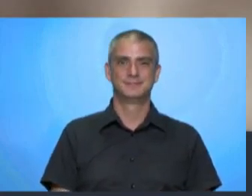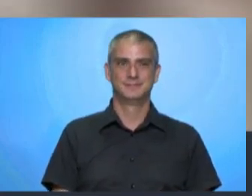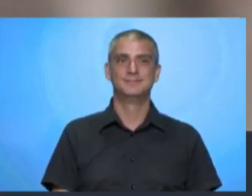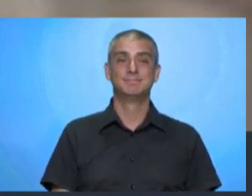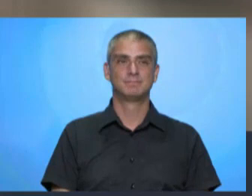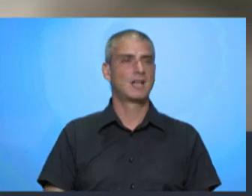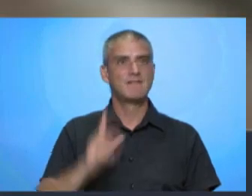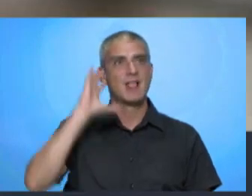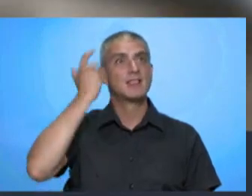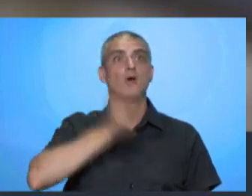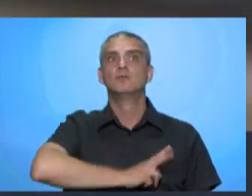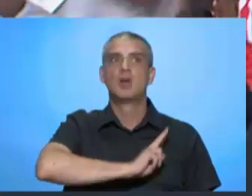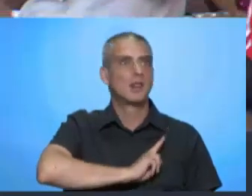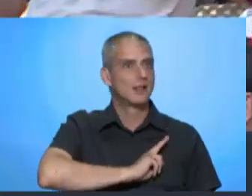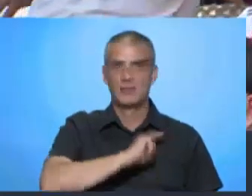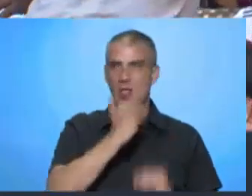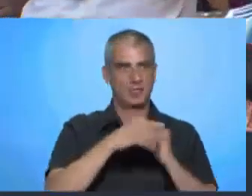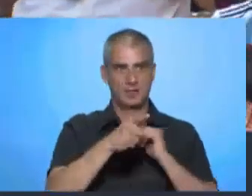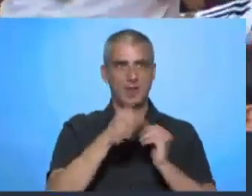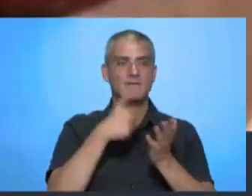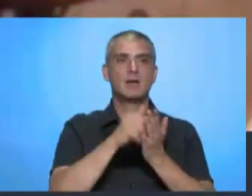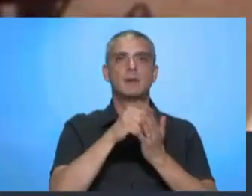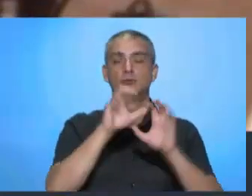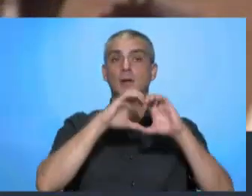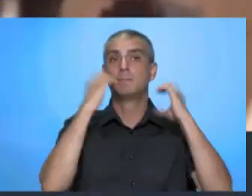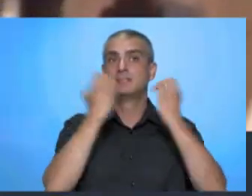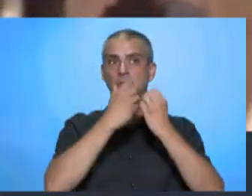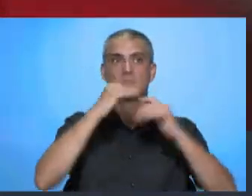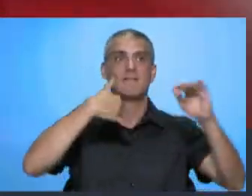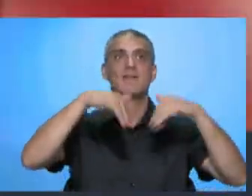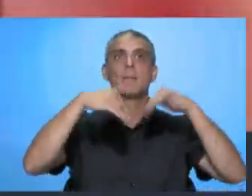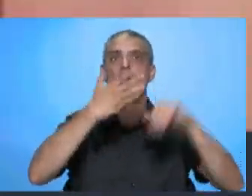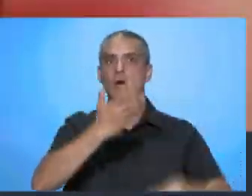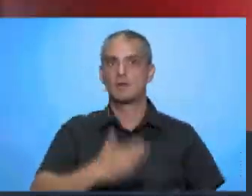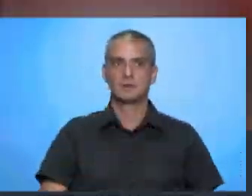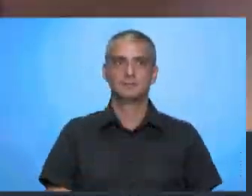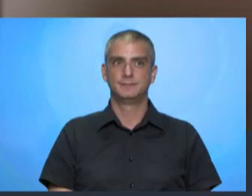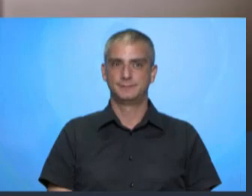אבל הטירוף של האנגלים לא הסתיים כאן ונמשך באצטדיונים וברחובות.